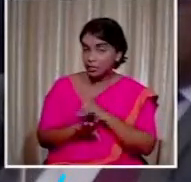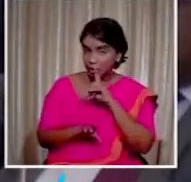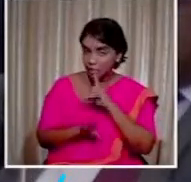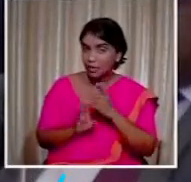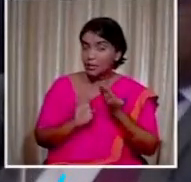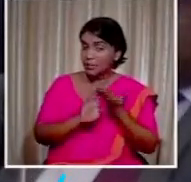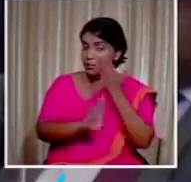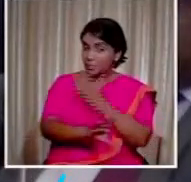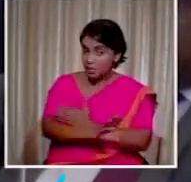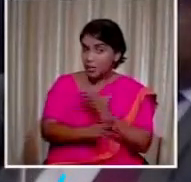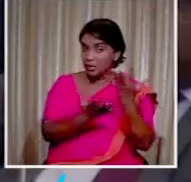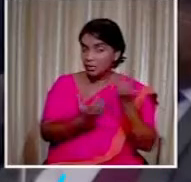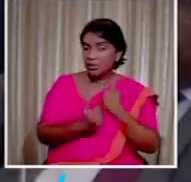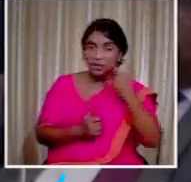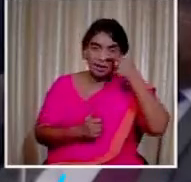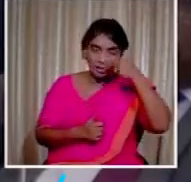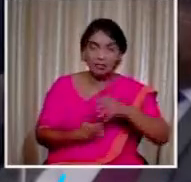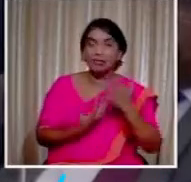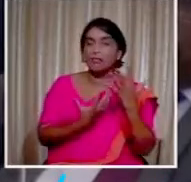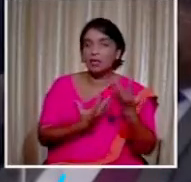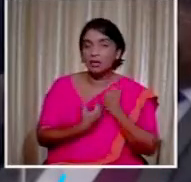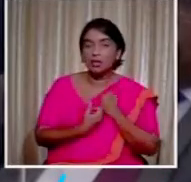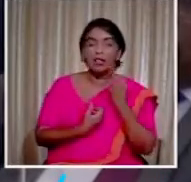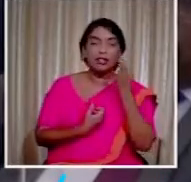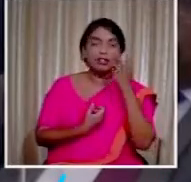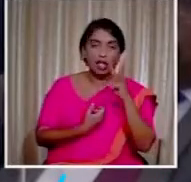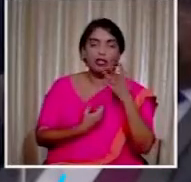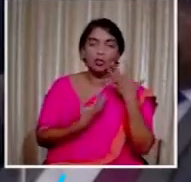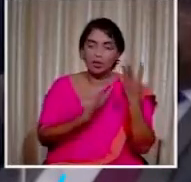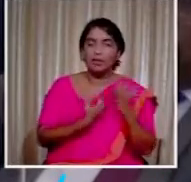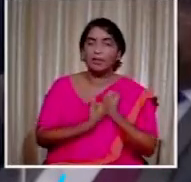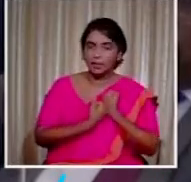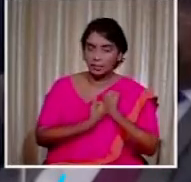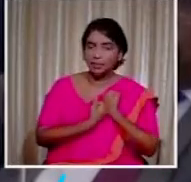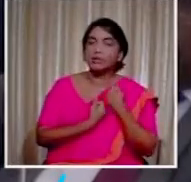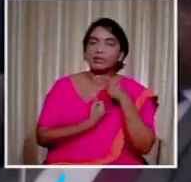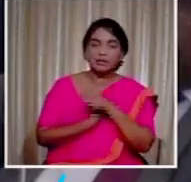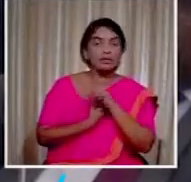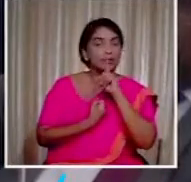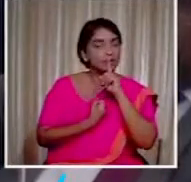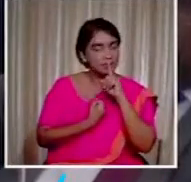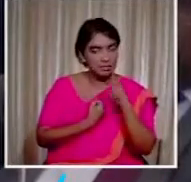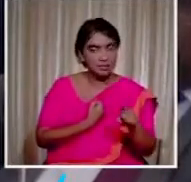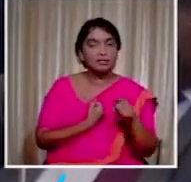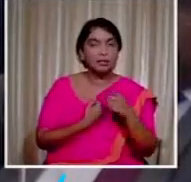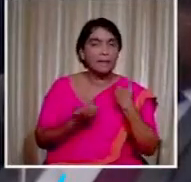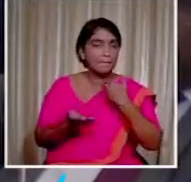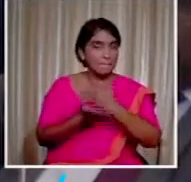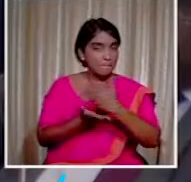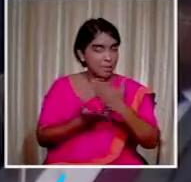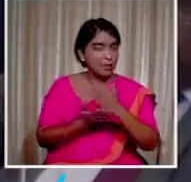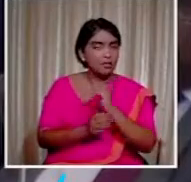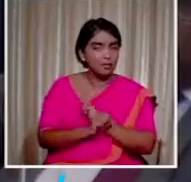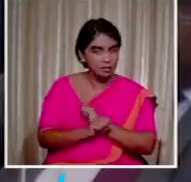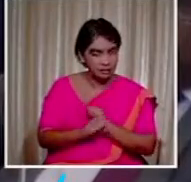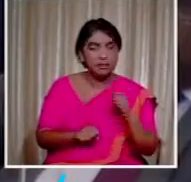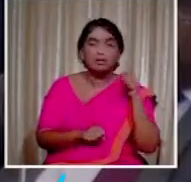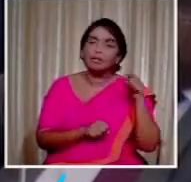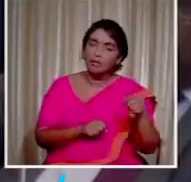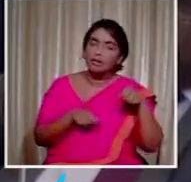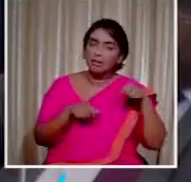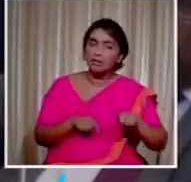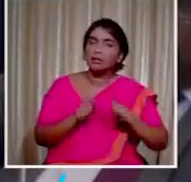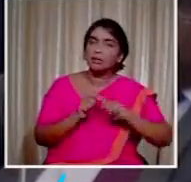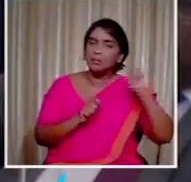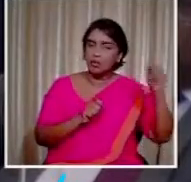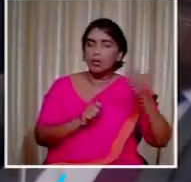පෙර ගන්න තියෙන පෙට්‍රල් නෞකාව තමයි ගන්න ඕන නම් අපි 13 වෙනිදා ගන්න ඕන කියන එක. ඒ නිසා තමයි ඔබතුමාලා ඒකට බාධාවක් කරන්නේ නැත්නම් ඒකටත් අපි ගෙවීම